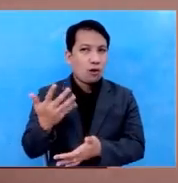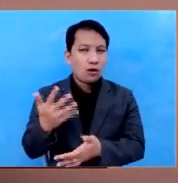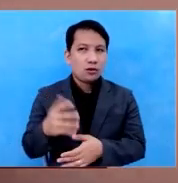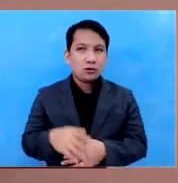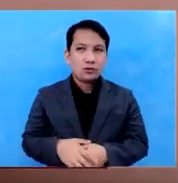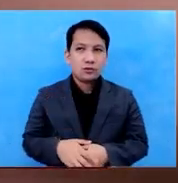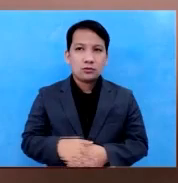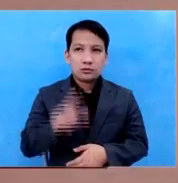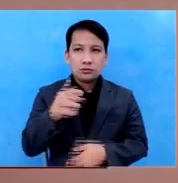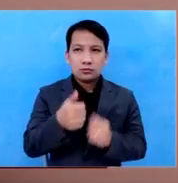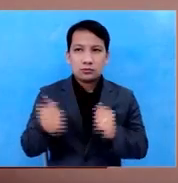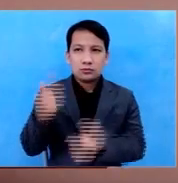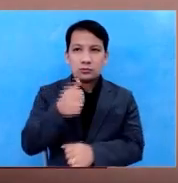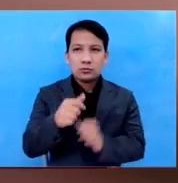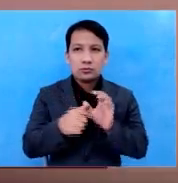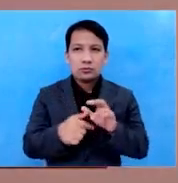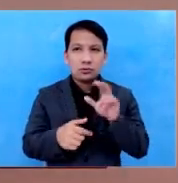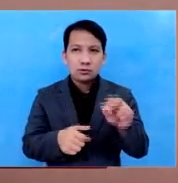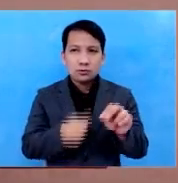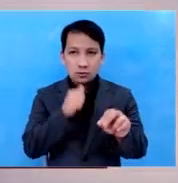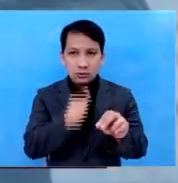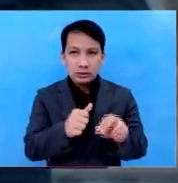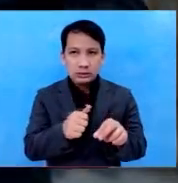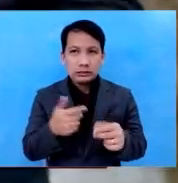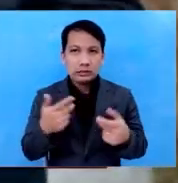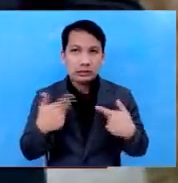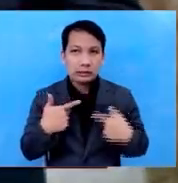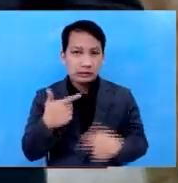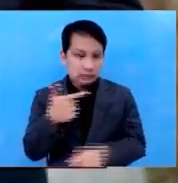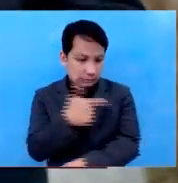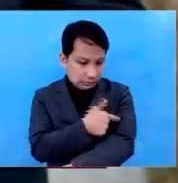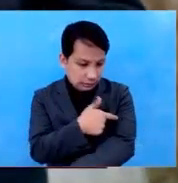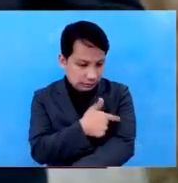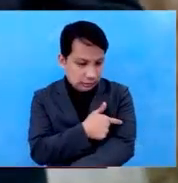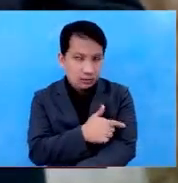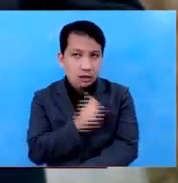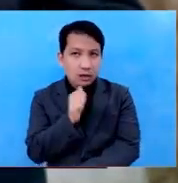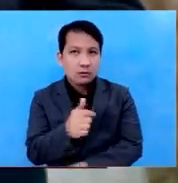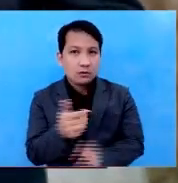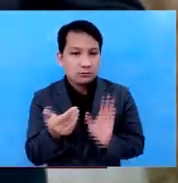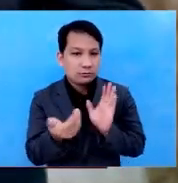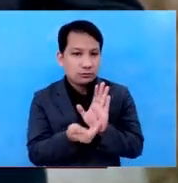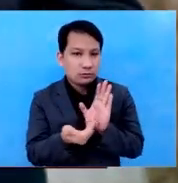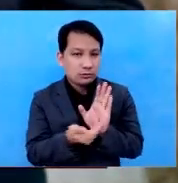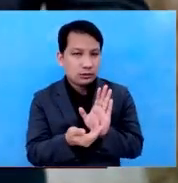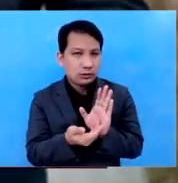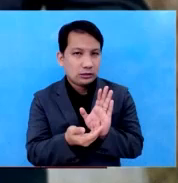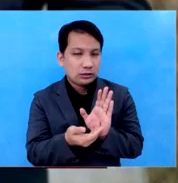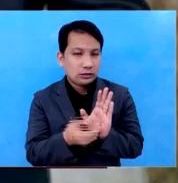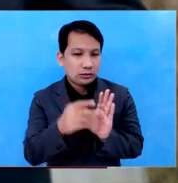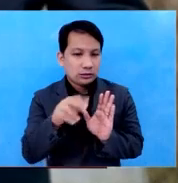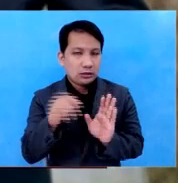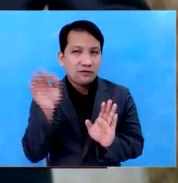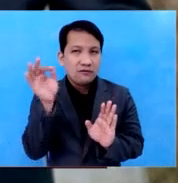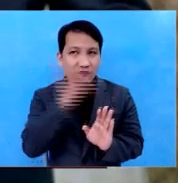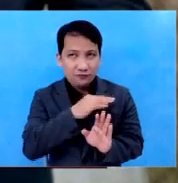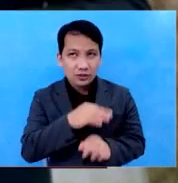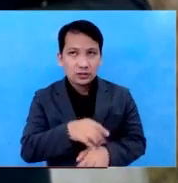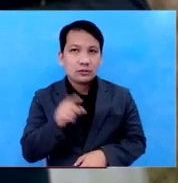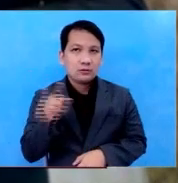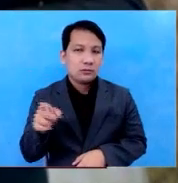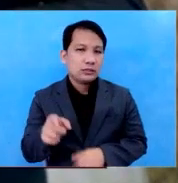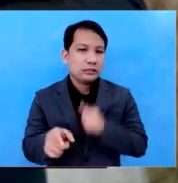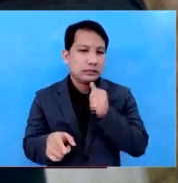Health Organization has not been jabbed. Pero napatunayan natin dito sa Facts First PH na false o